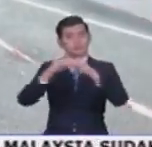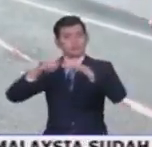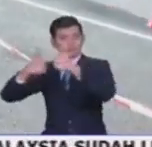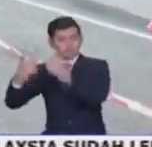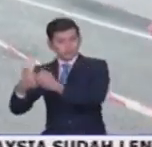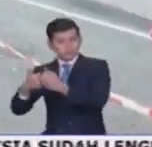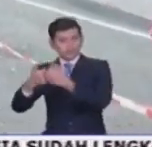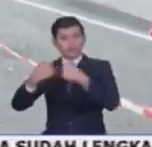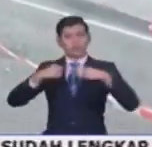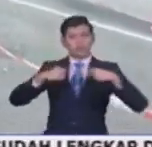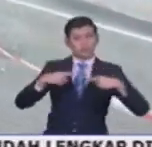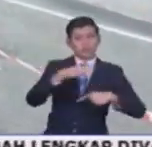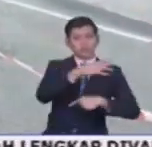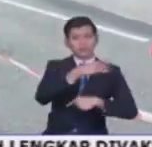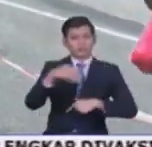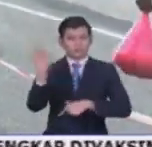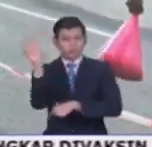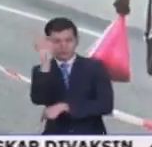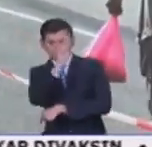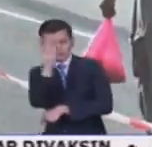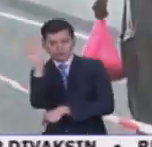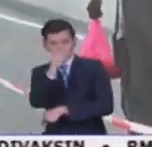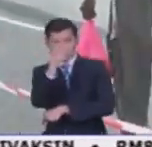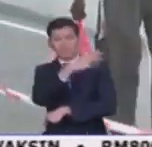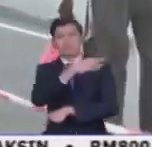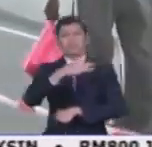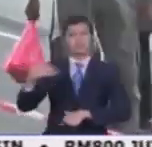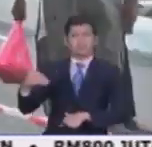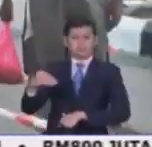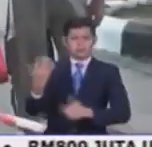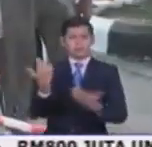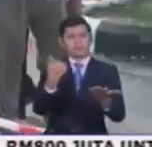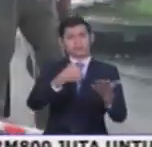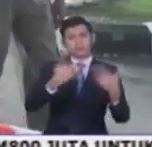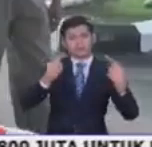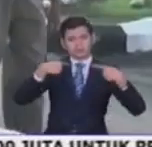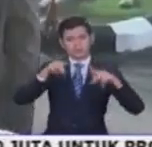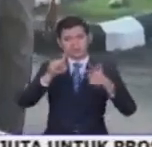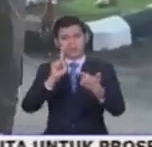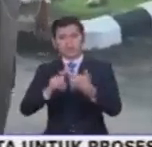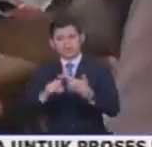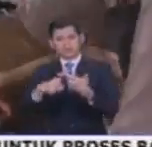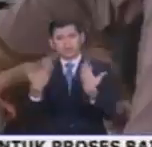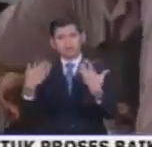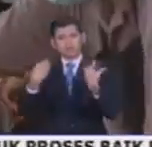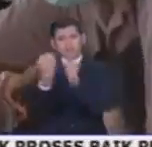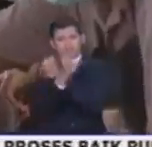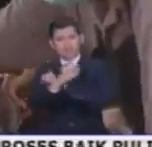industri peruncitan terdiri daripada pasar raya besar, pembekal dan pemborong.